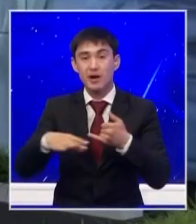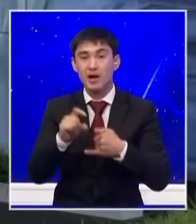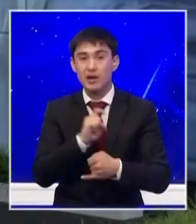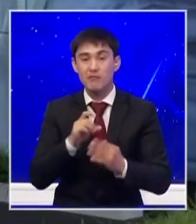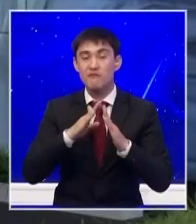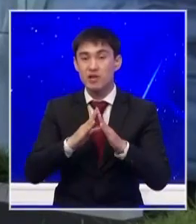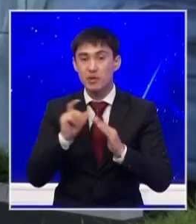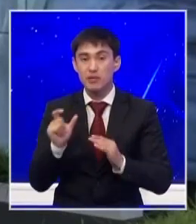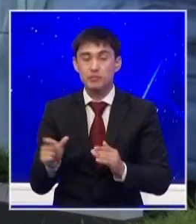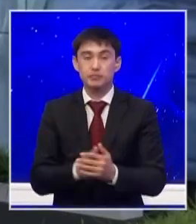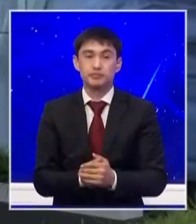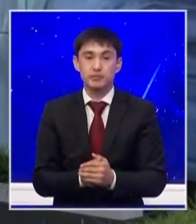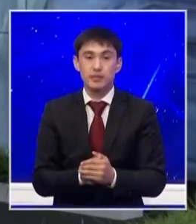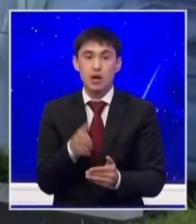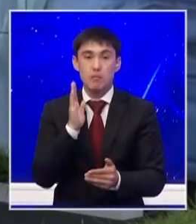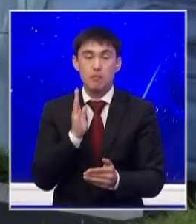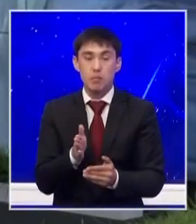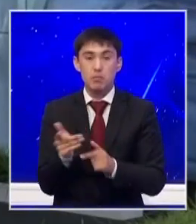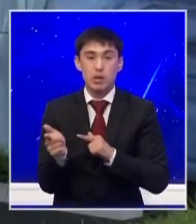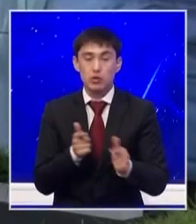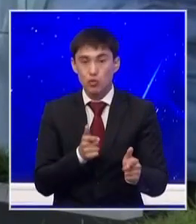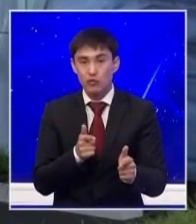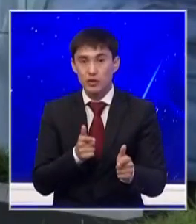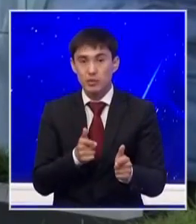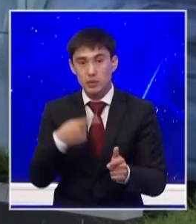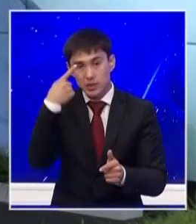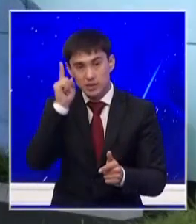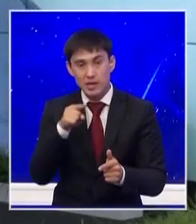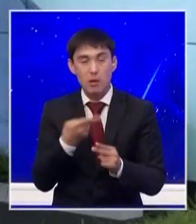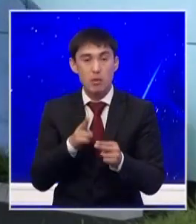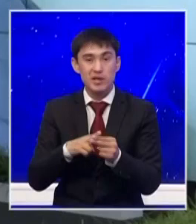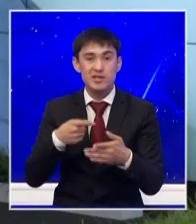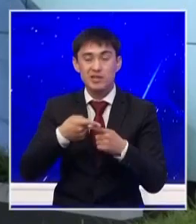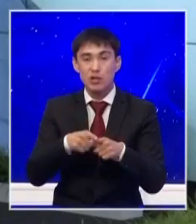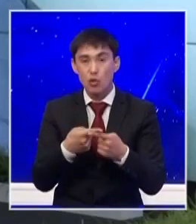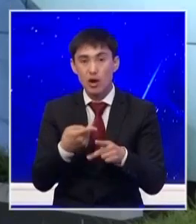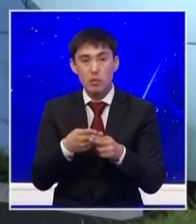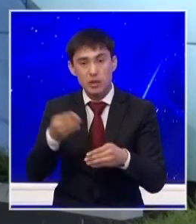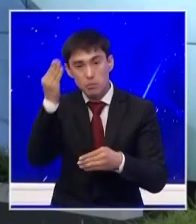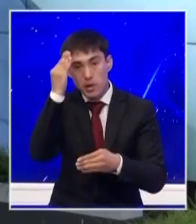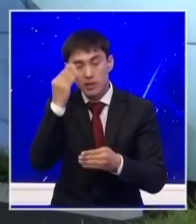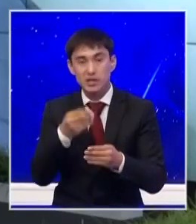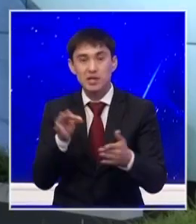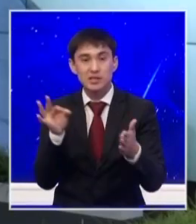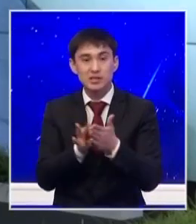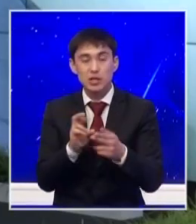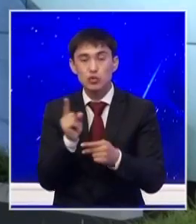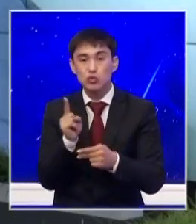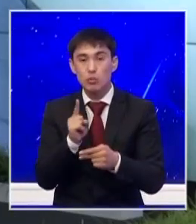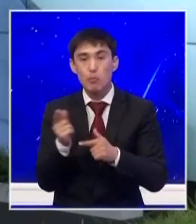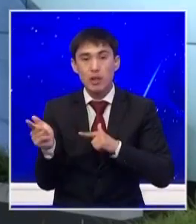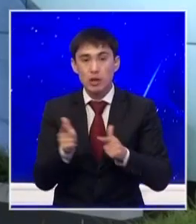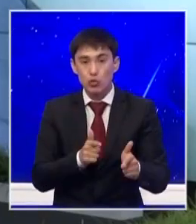фермером быть подготовленными знать об этих технологиях в методах целью того чтобы